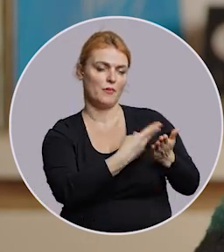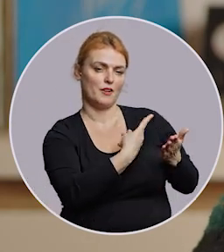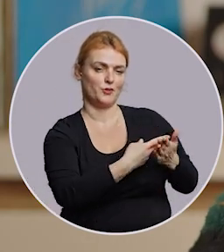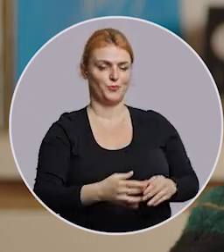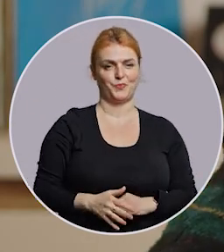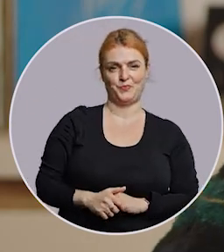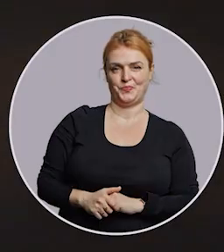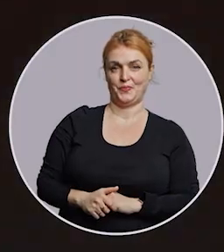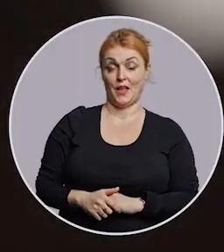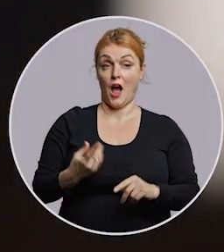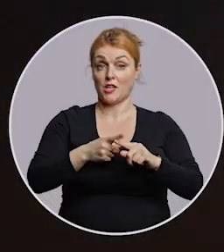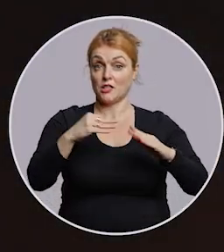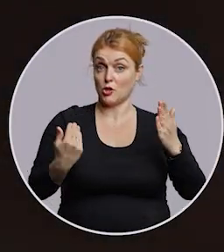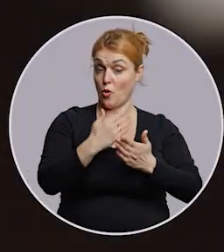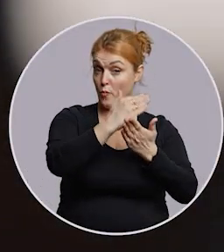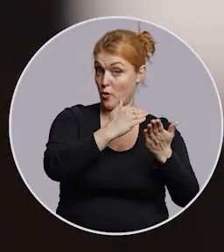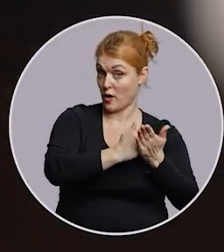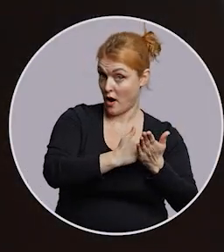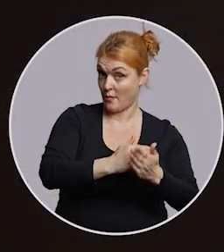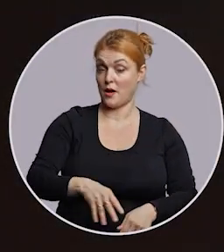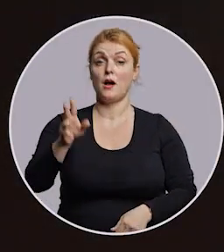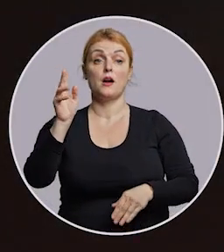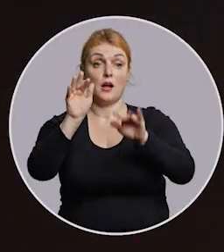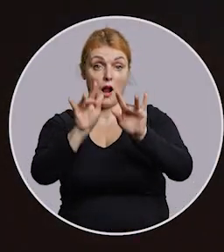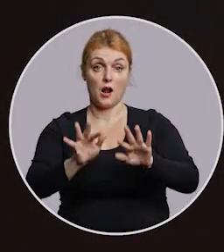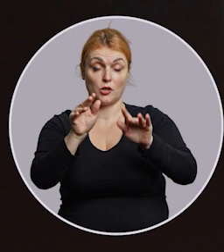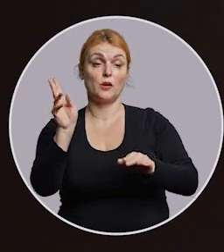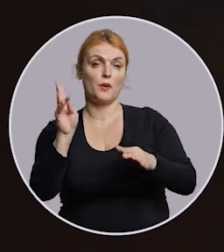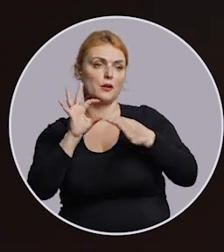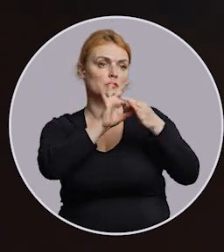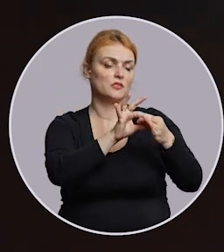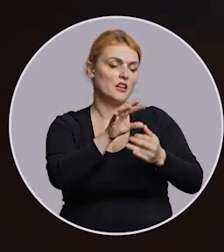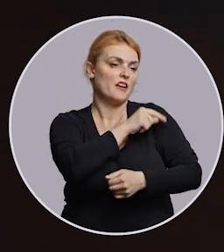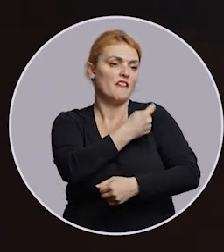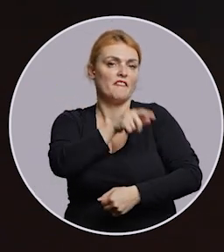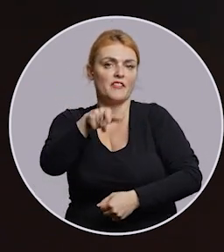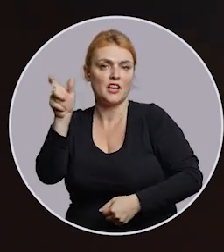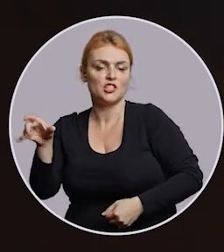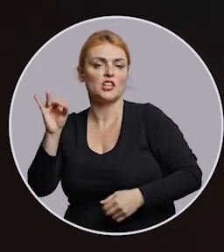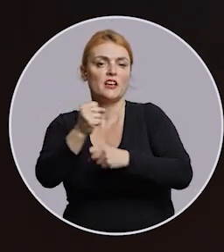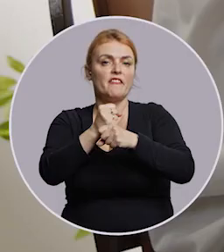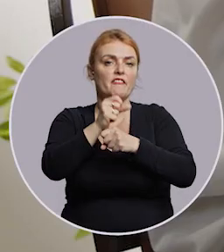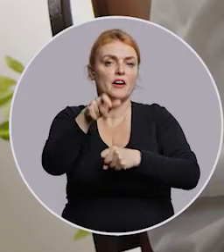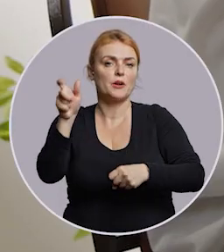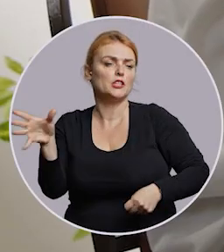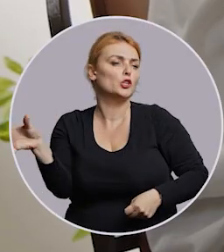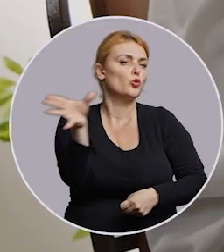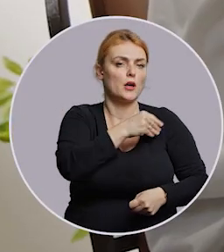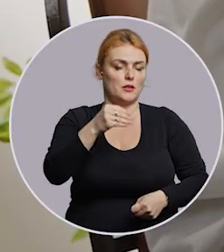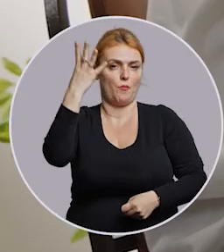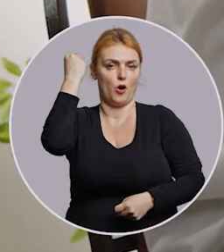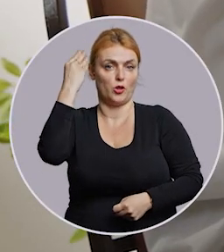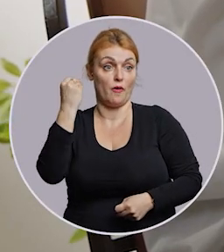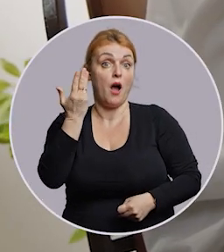arăt. E rețeta, e un program pe calculator care conectează medicii și farmaciștii din toată